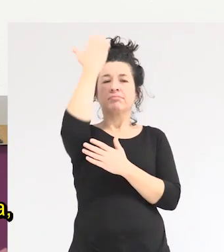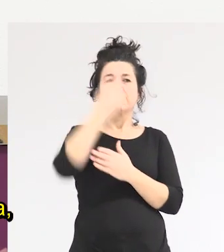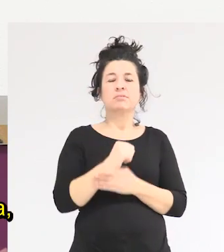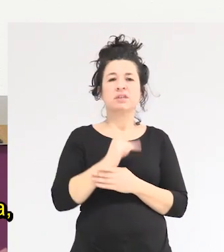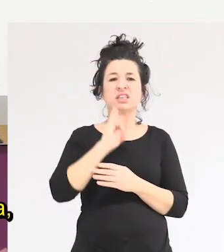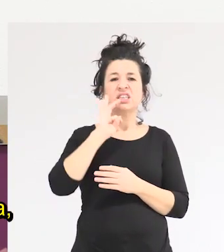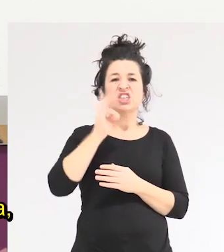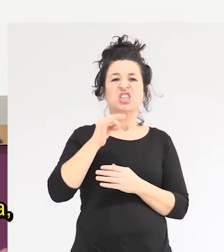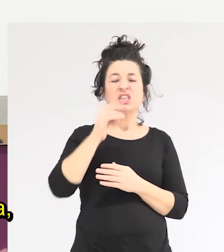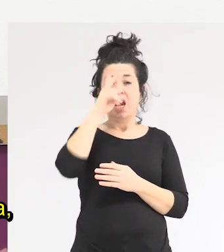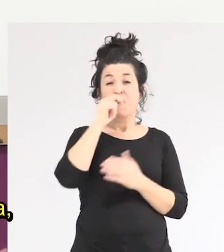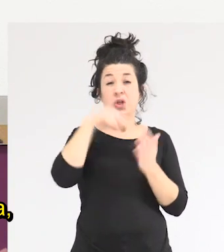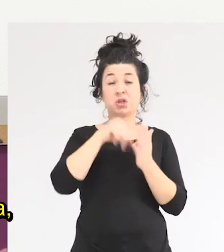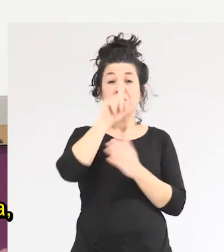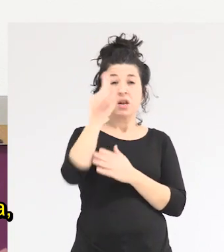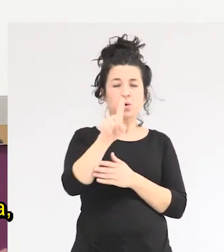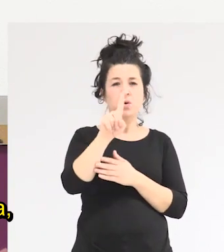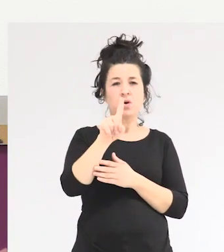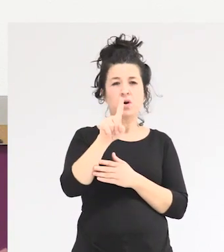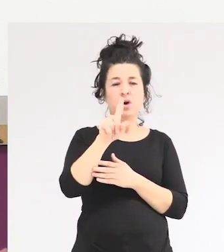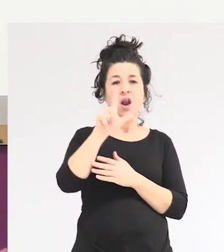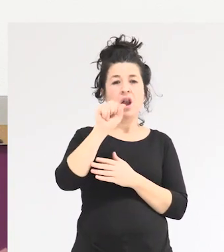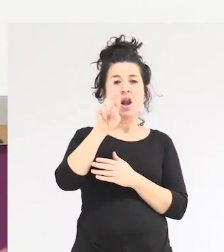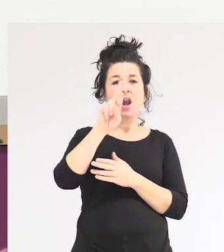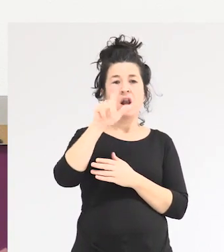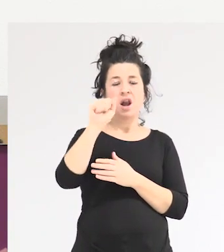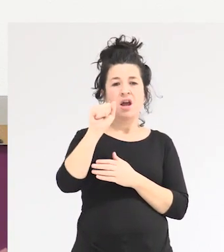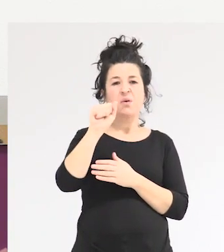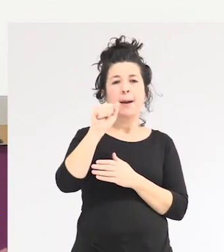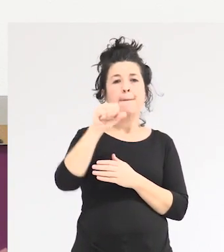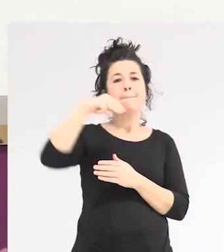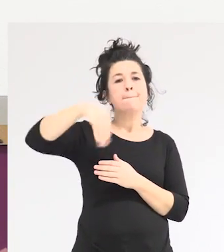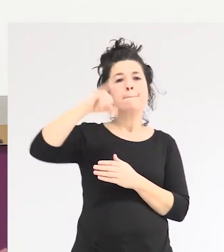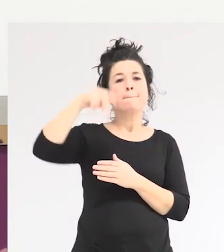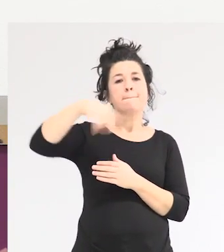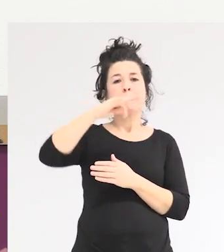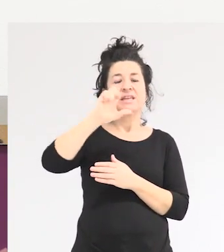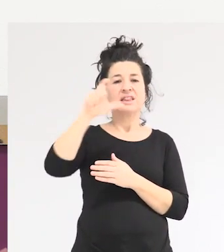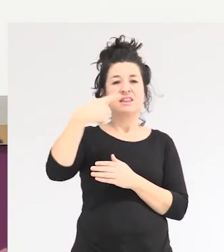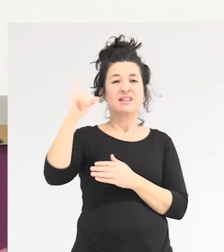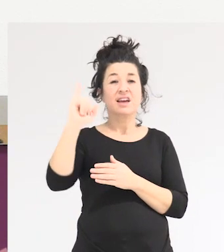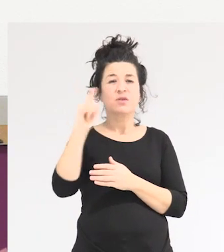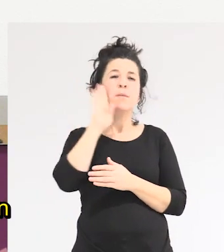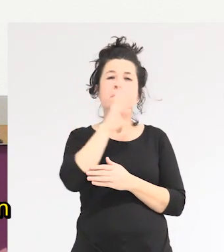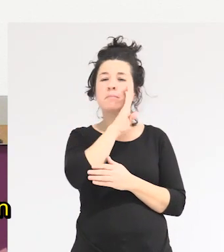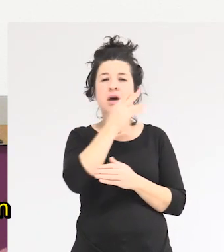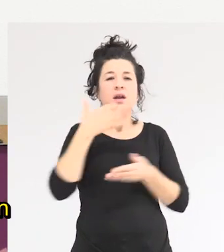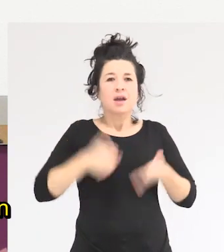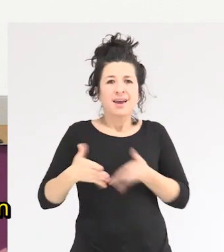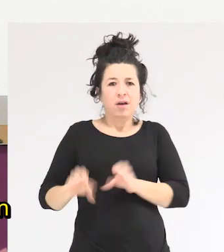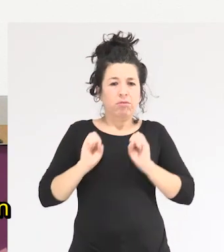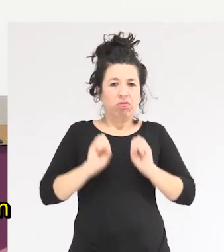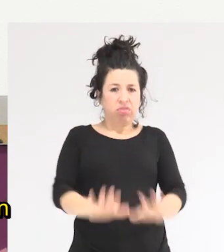minez, 2001ekoa, Laurarena, Laura Mintegirena, ume batzuk abandonatzen dituen ama, maitasunagatik. Gogoan